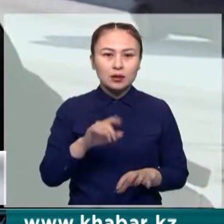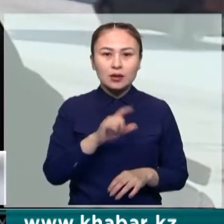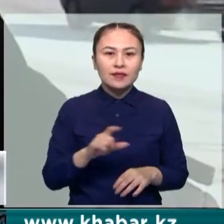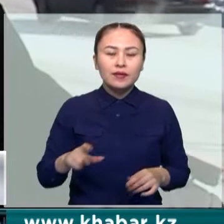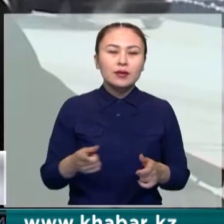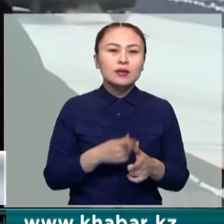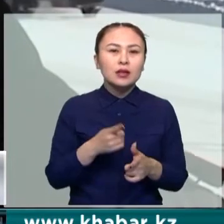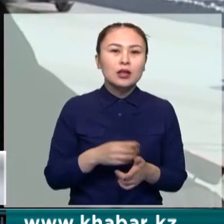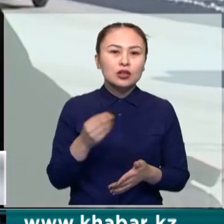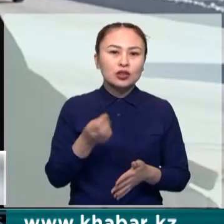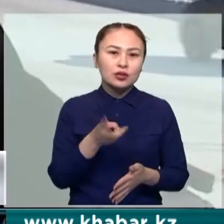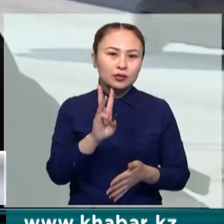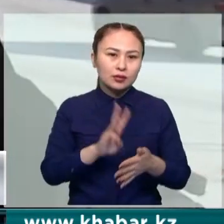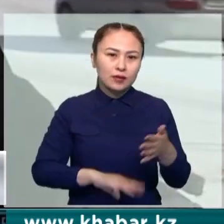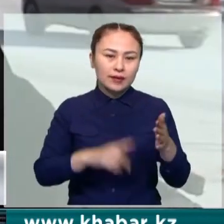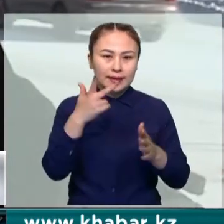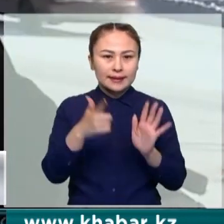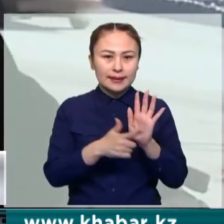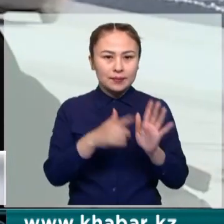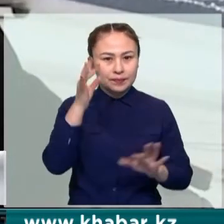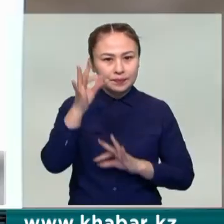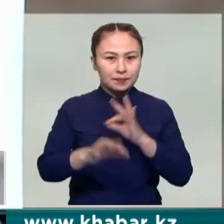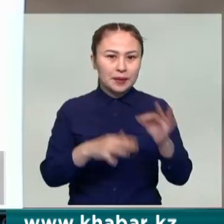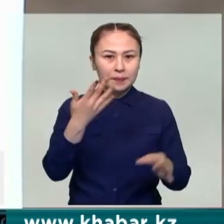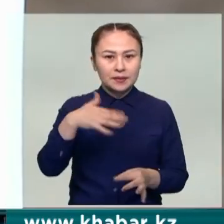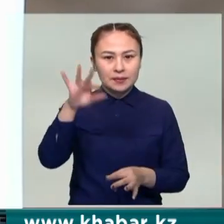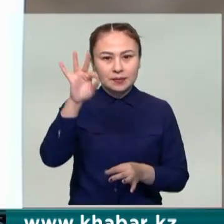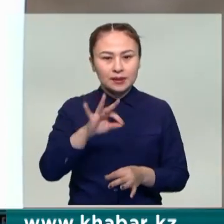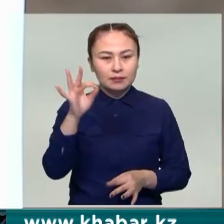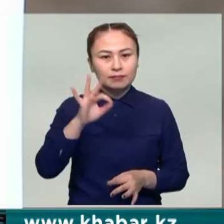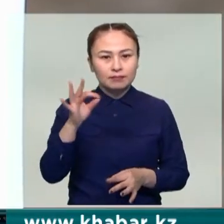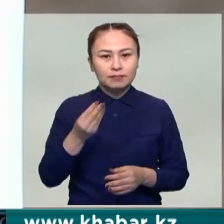әкімшілік айыппұлдарды 7 тәулік ішінде 50% жеңілдікпен төлеуге құқылы.